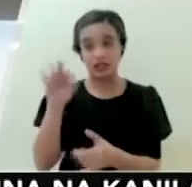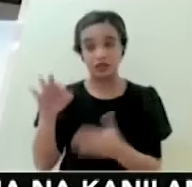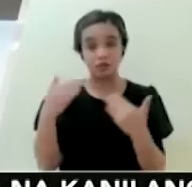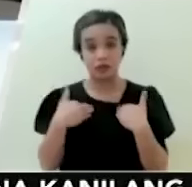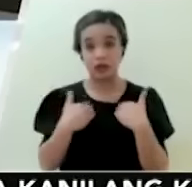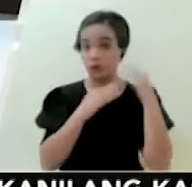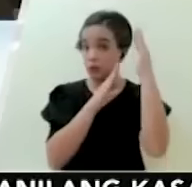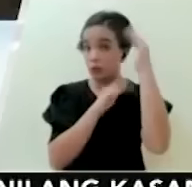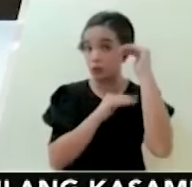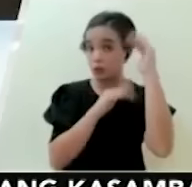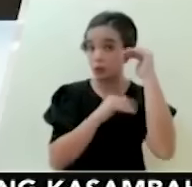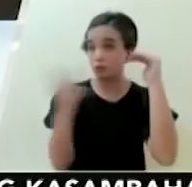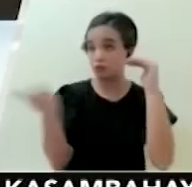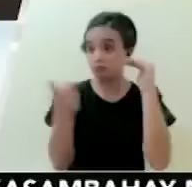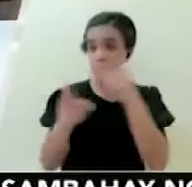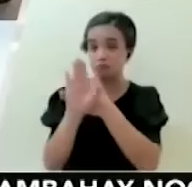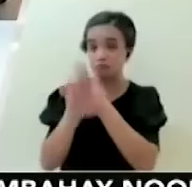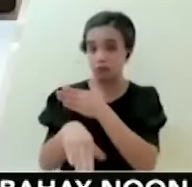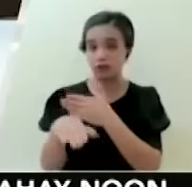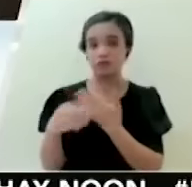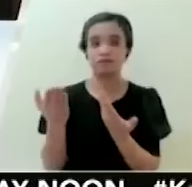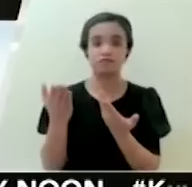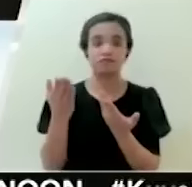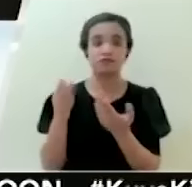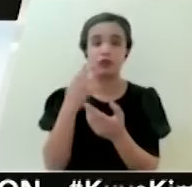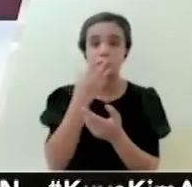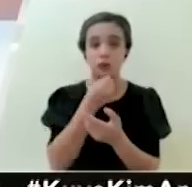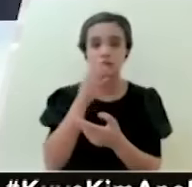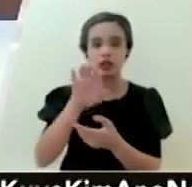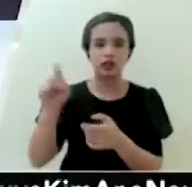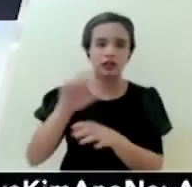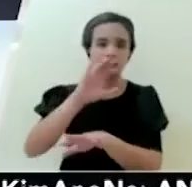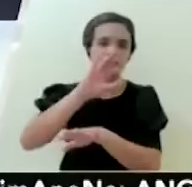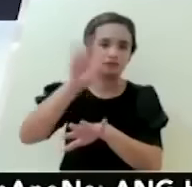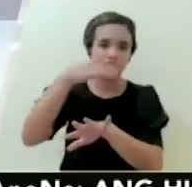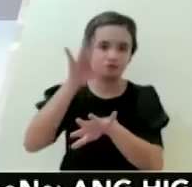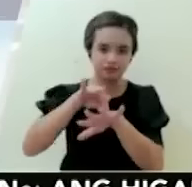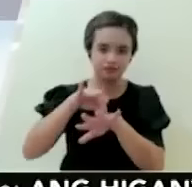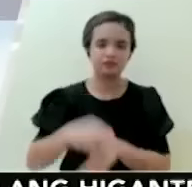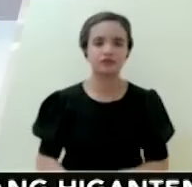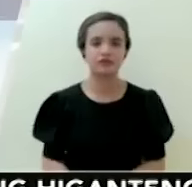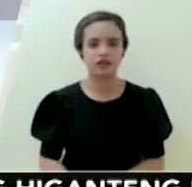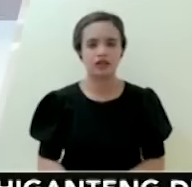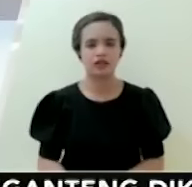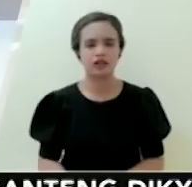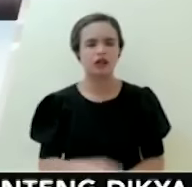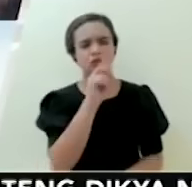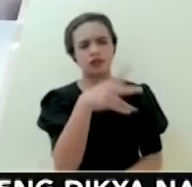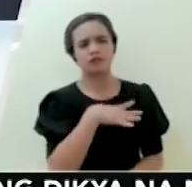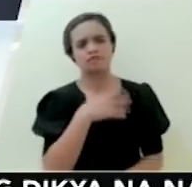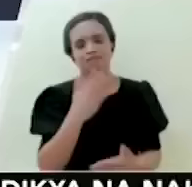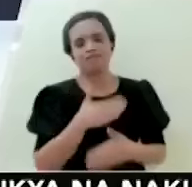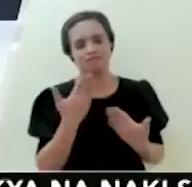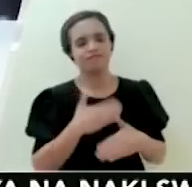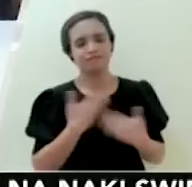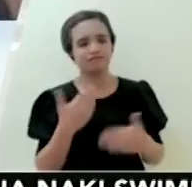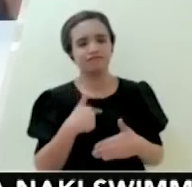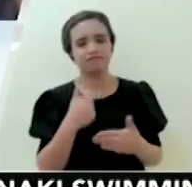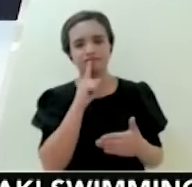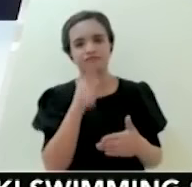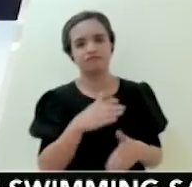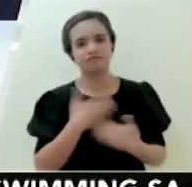silang magkabalikan ng dating fiancé. I'm okay. I'm happy. Yeah, I'm happy actually. So,